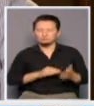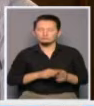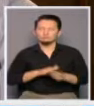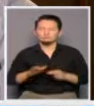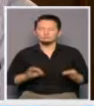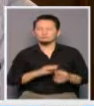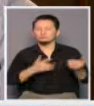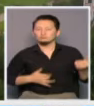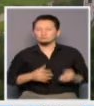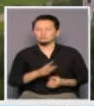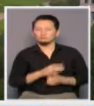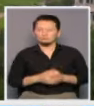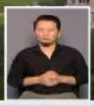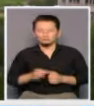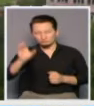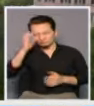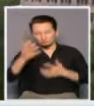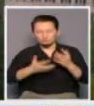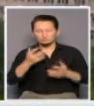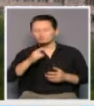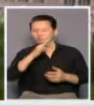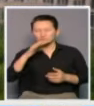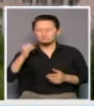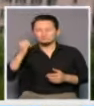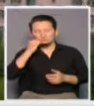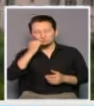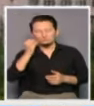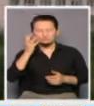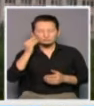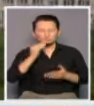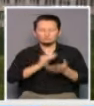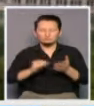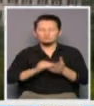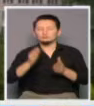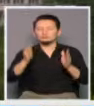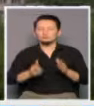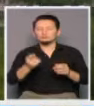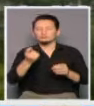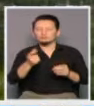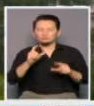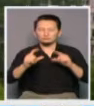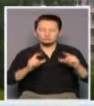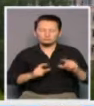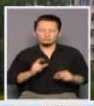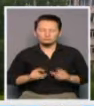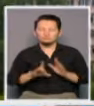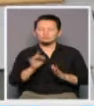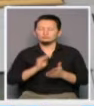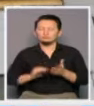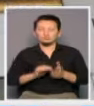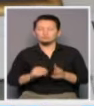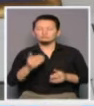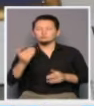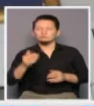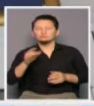кюи. В архивах Оренбурга, Москвы, Алматы хранится много сведений про Салимгерея Каратлеова. Но после